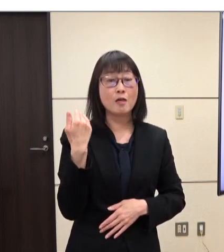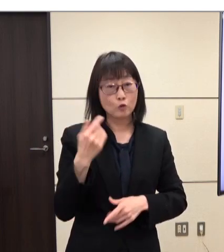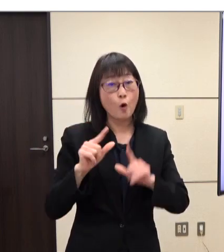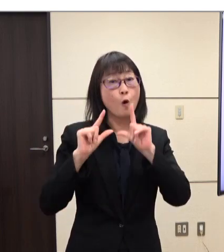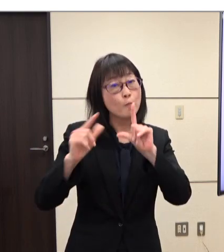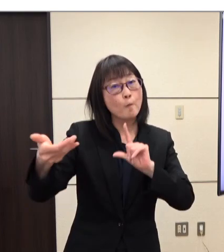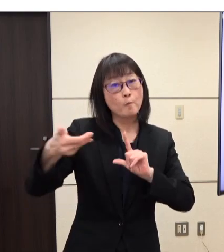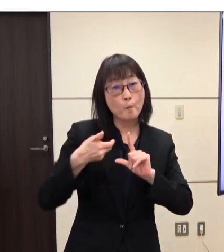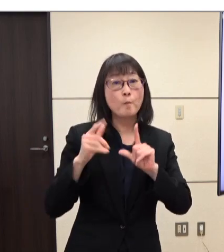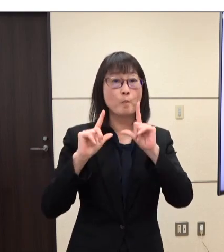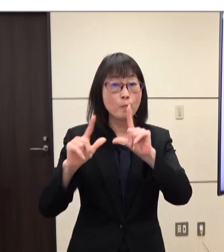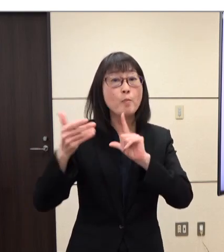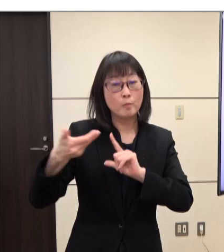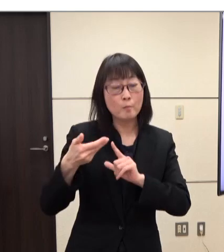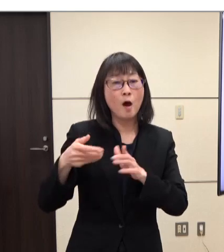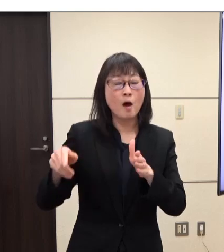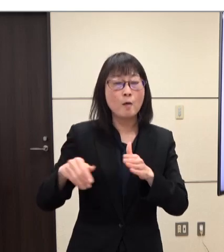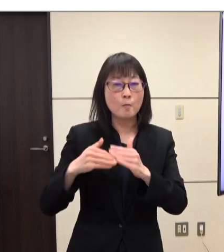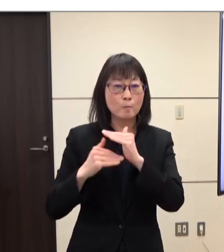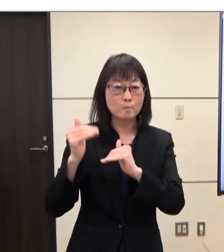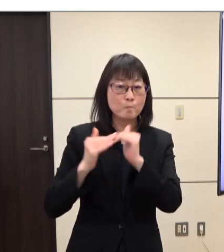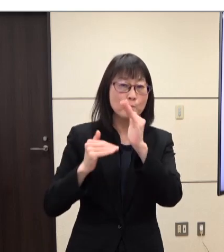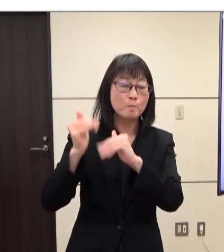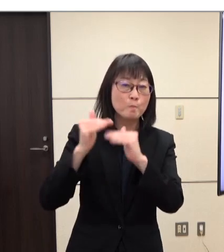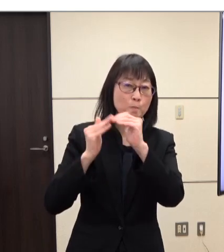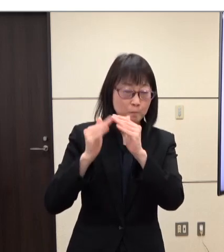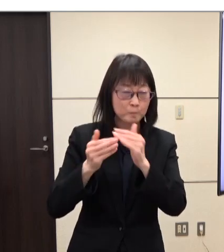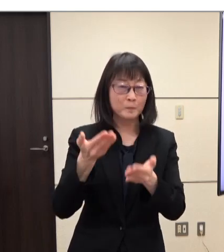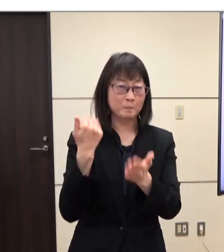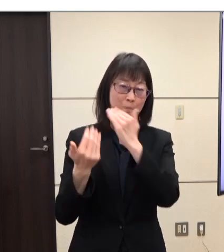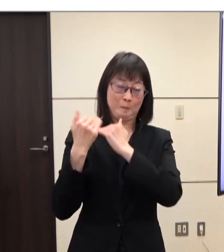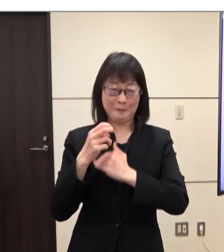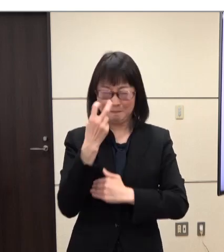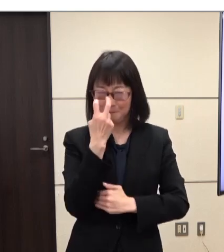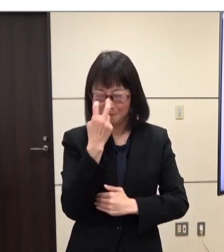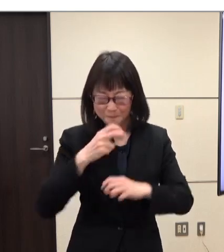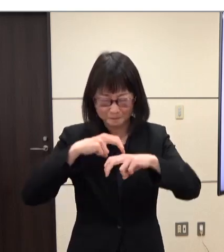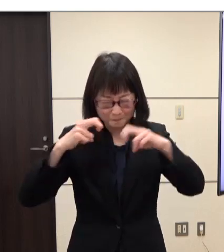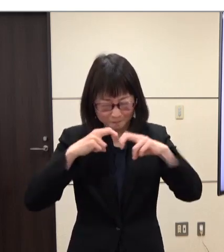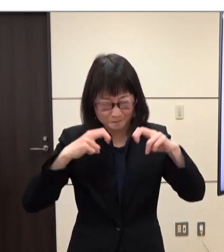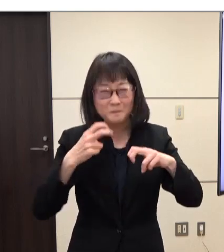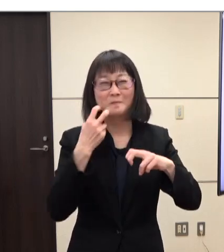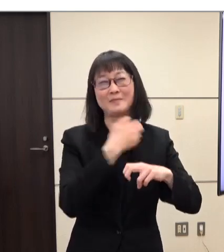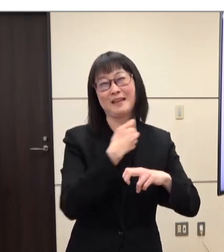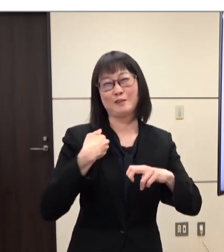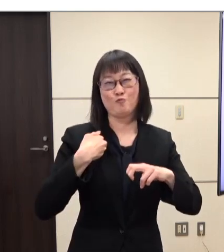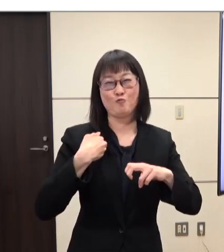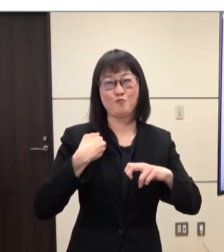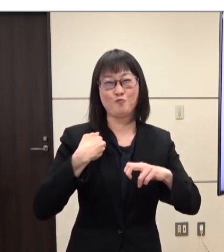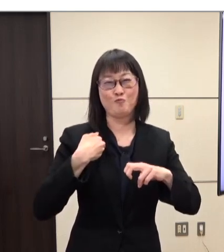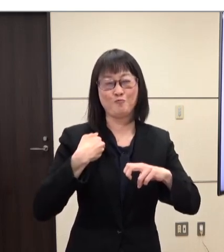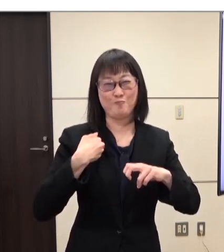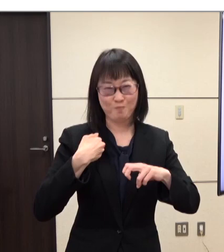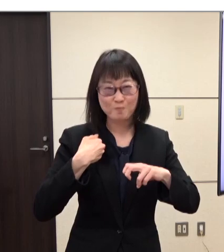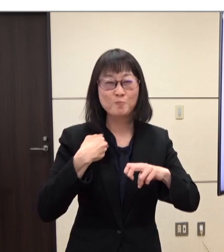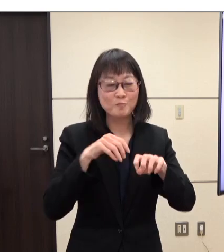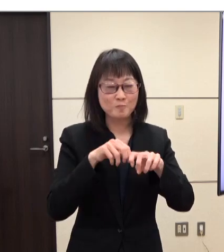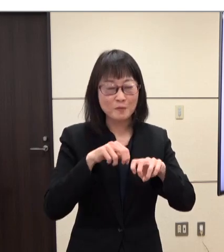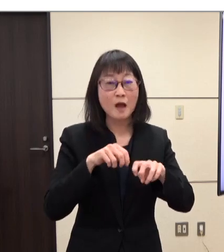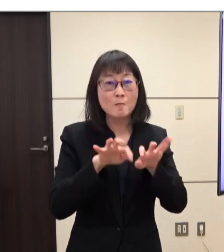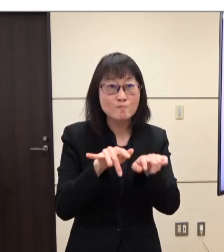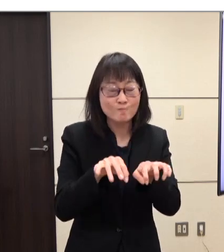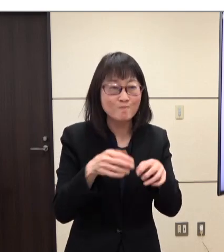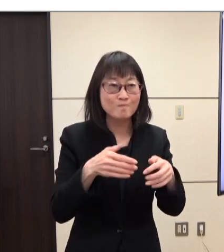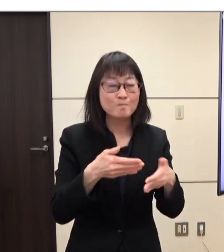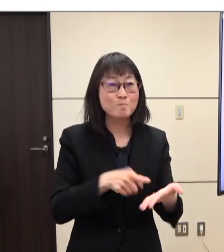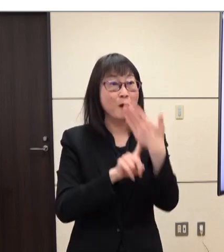ような答弁の場合同じ答えで書くケースがあるんですね。その場合は過去の答弁をコピペしてこうやればすぐにできてしまうので、まあその点